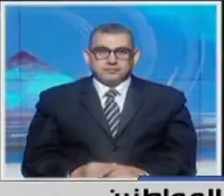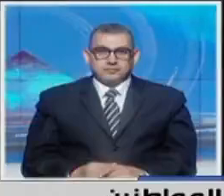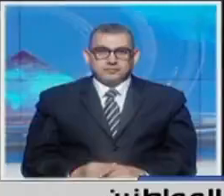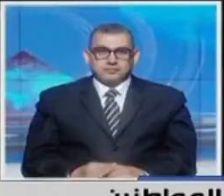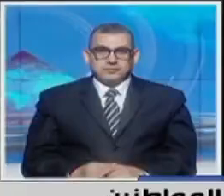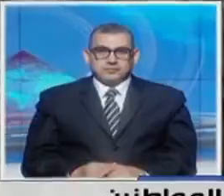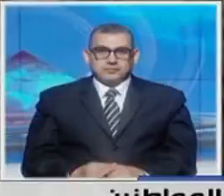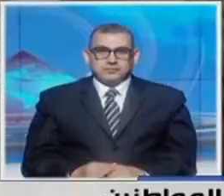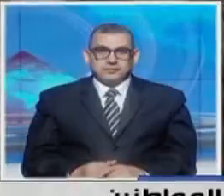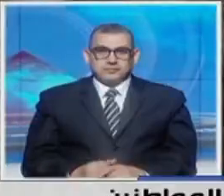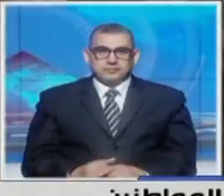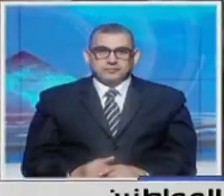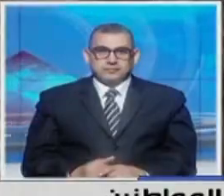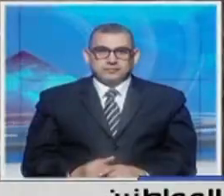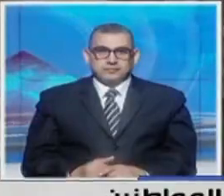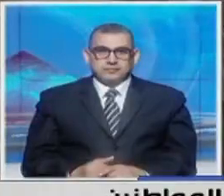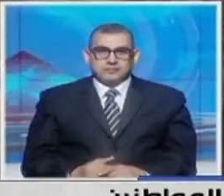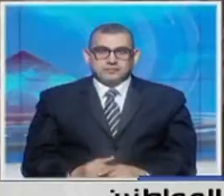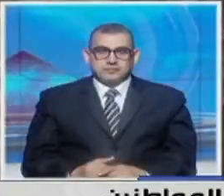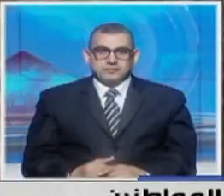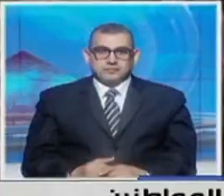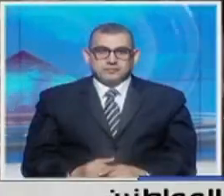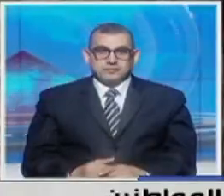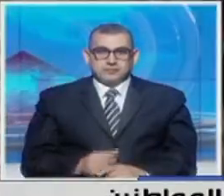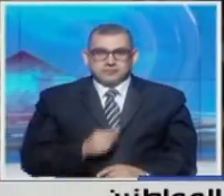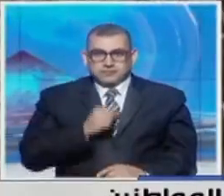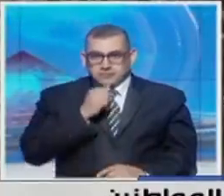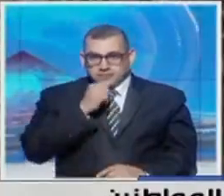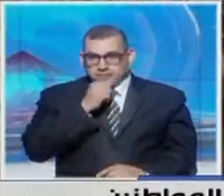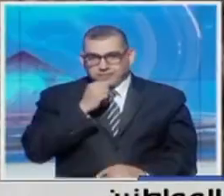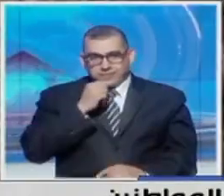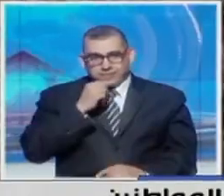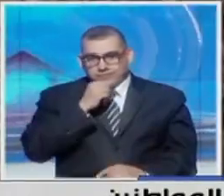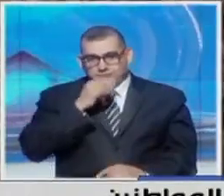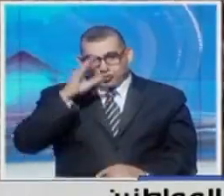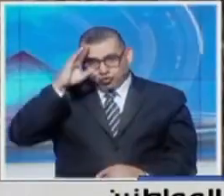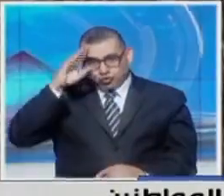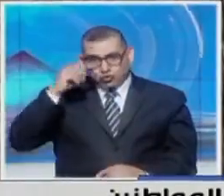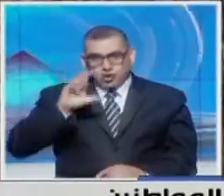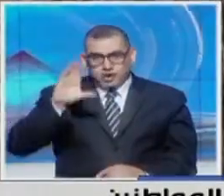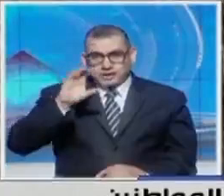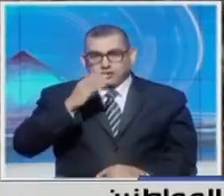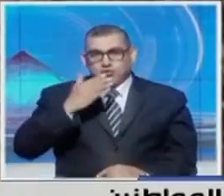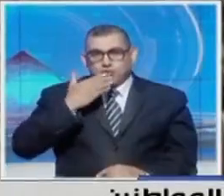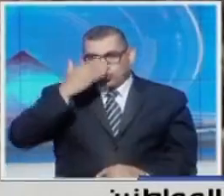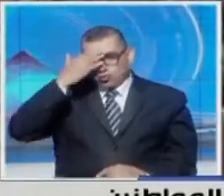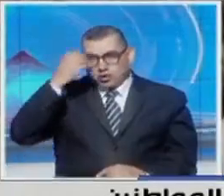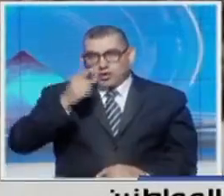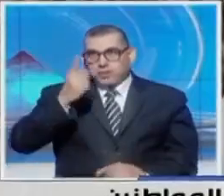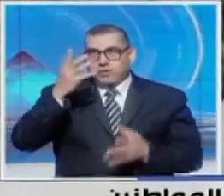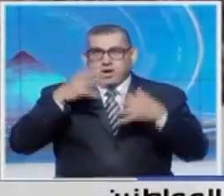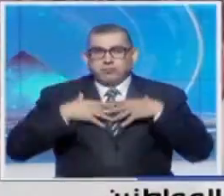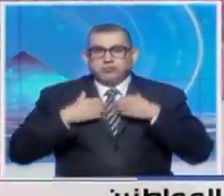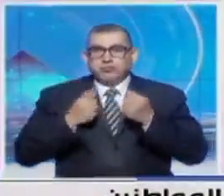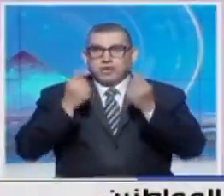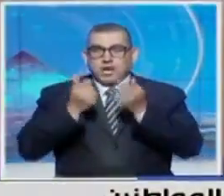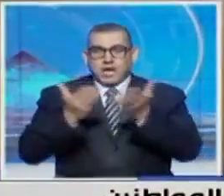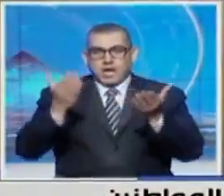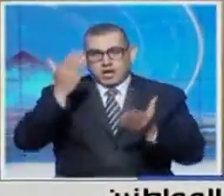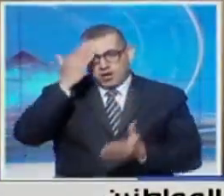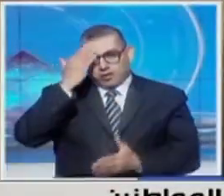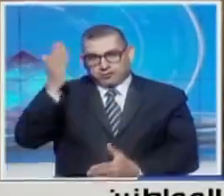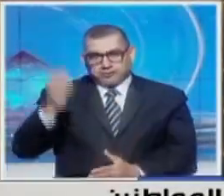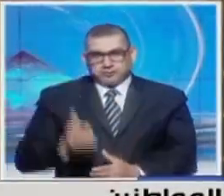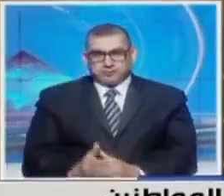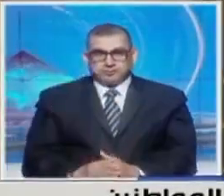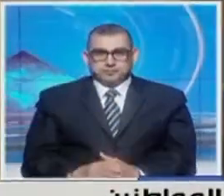شرطة شعب احنا ايدنا واحدة على الغريب. شكرا يا ريس، كل سنة وانت طيب، دايما فاكرنا بالخير يا ريس.